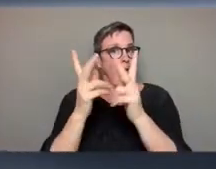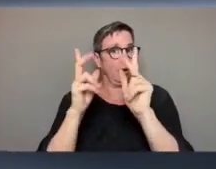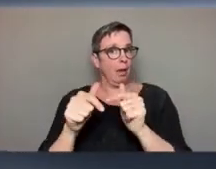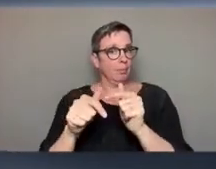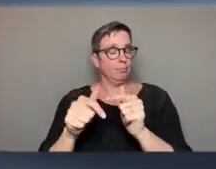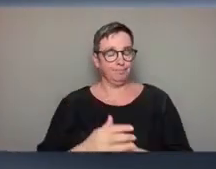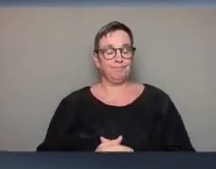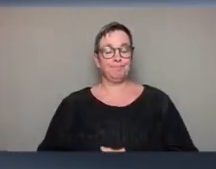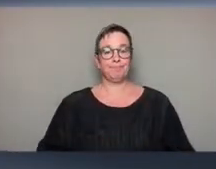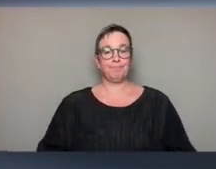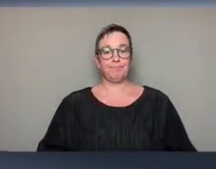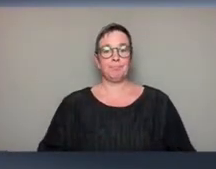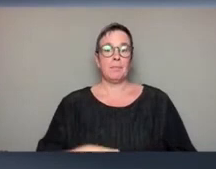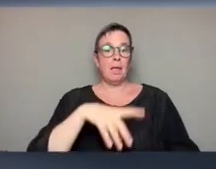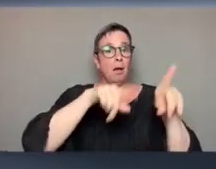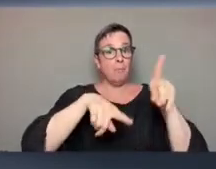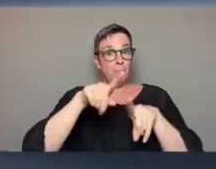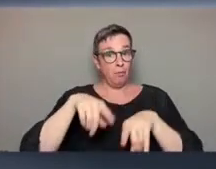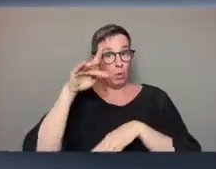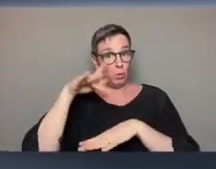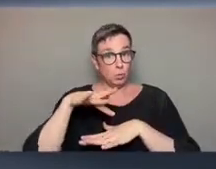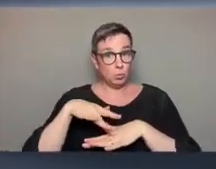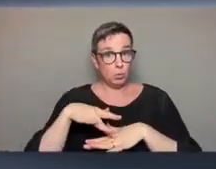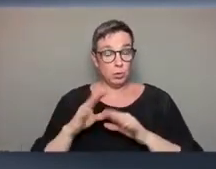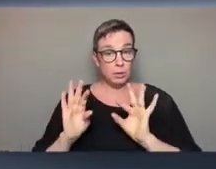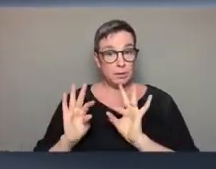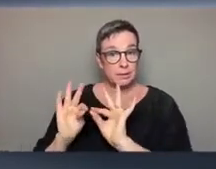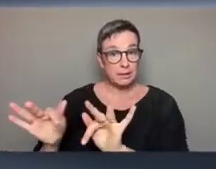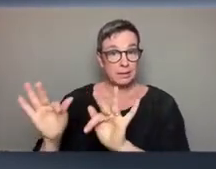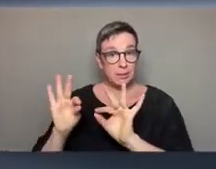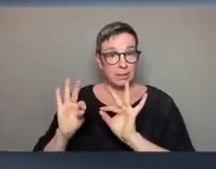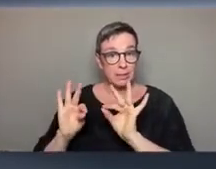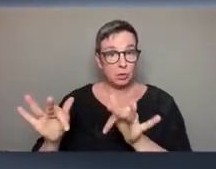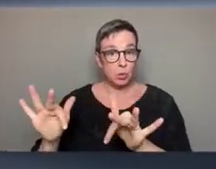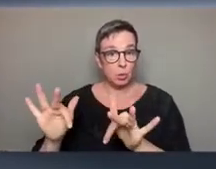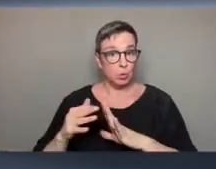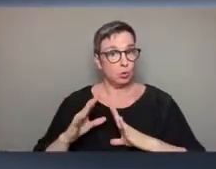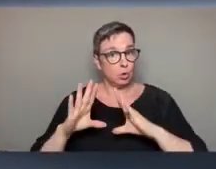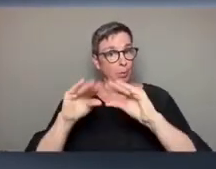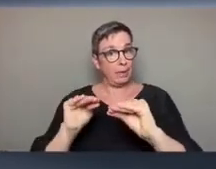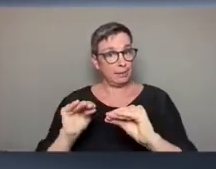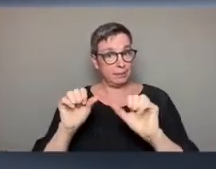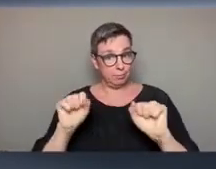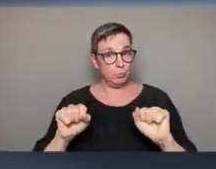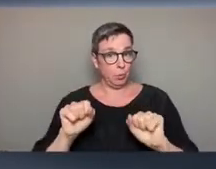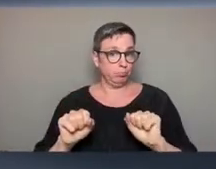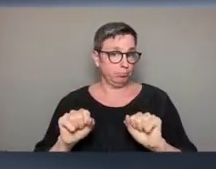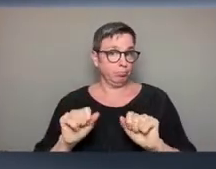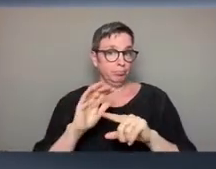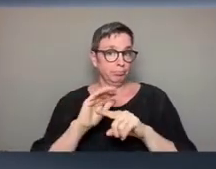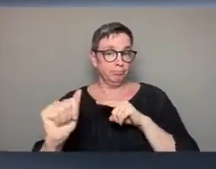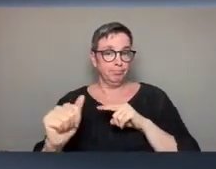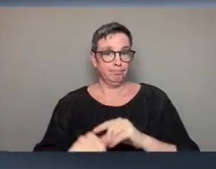Il y a aussi dans certains parcs un travail de sensibilisation directement sur le terrain qui peut être fait.